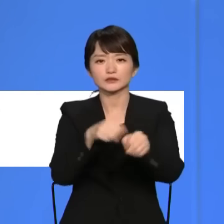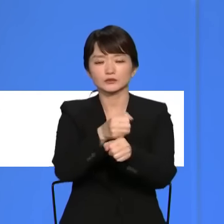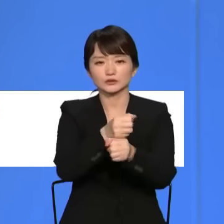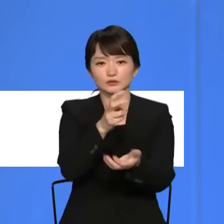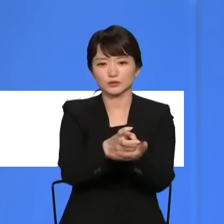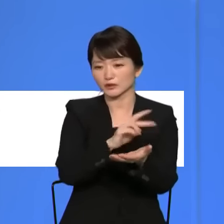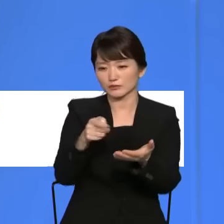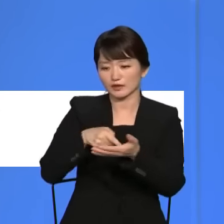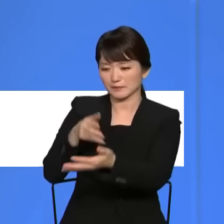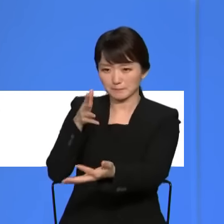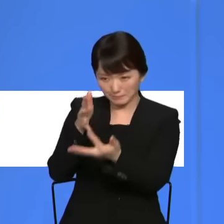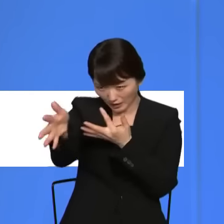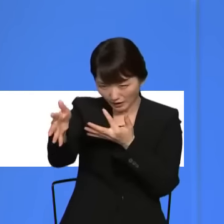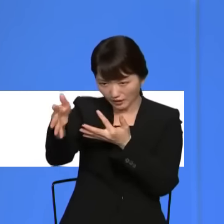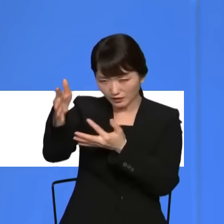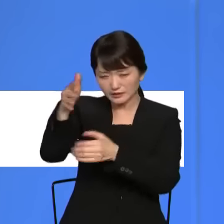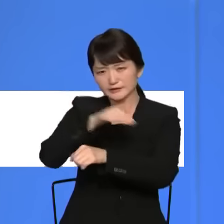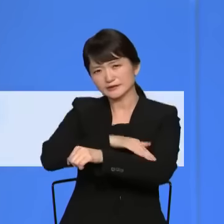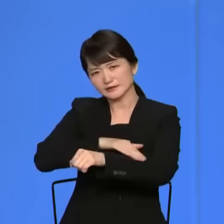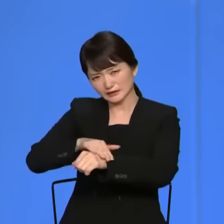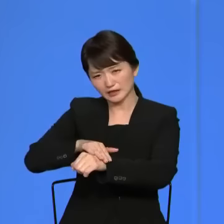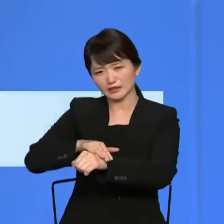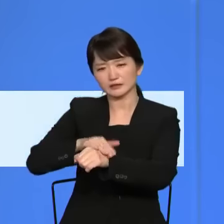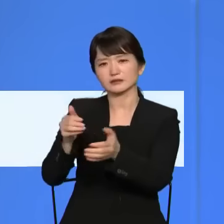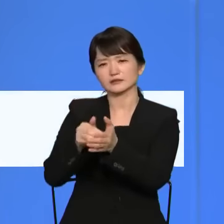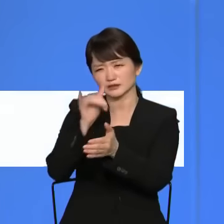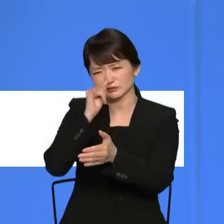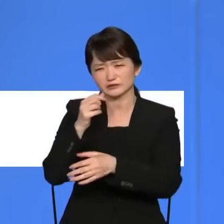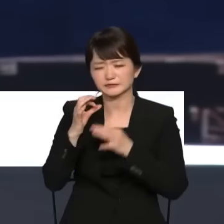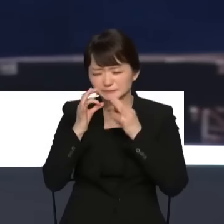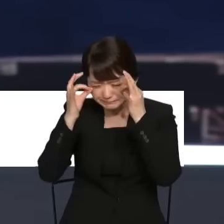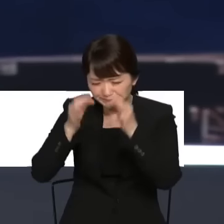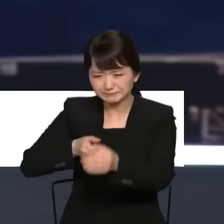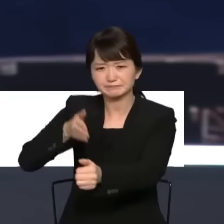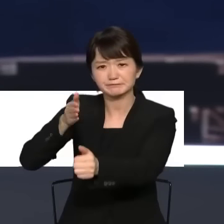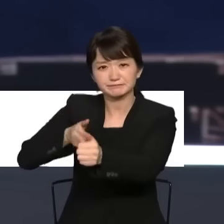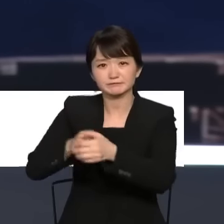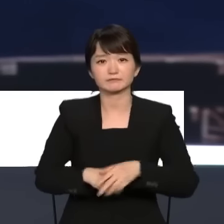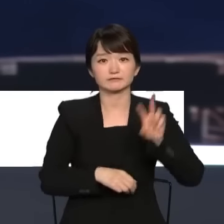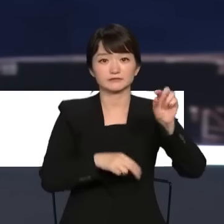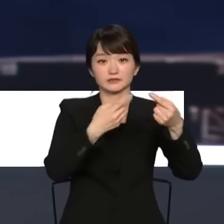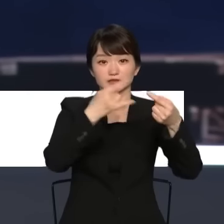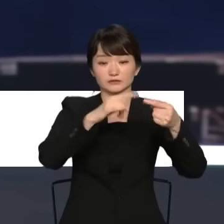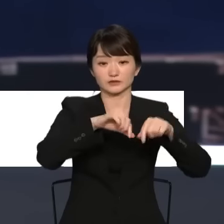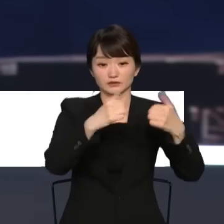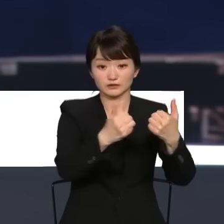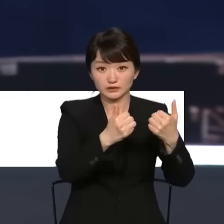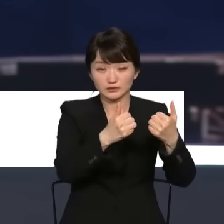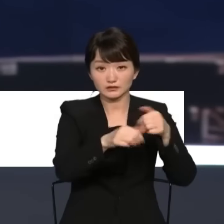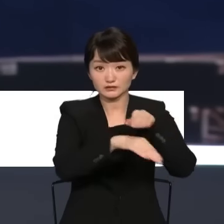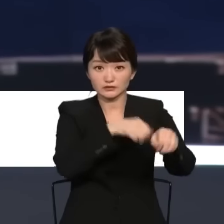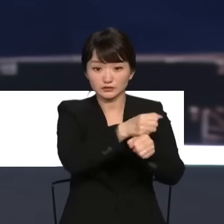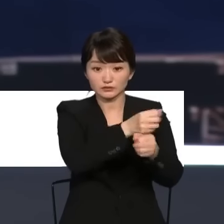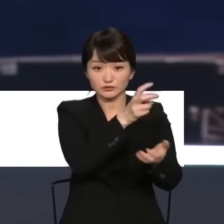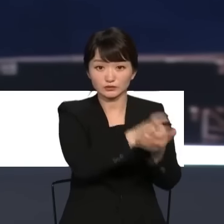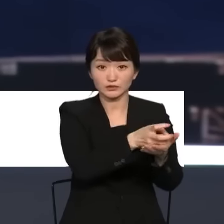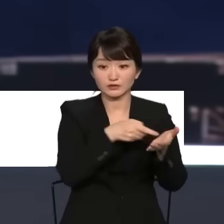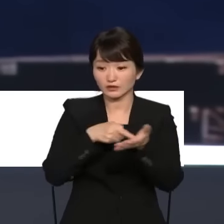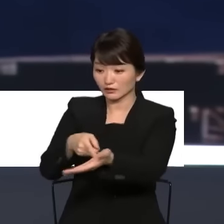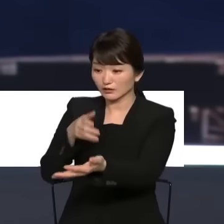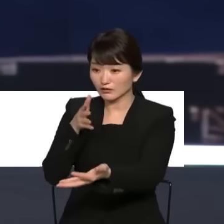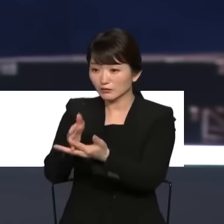통과시켜 유종의 미를 거둘 수 있도록 간곡히 부탁드립니다 21대 국회에서 제조물 책임법 개정안이 통과되지